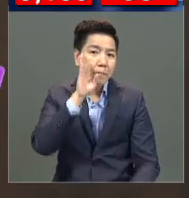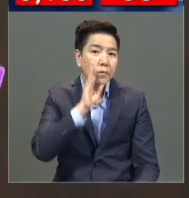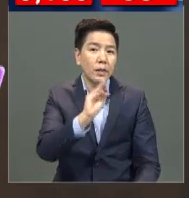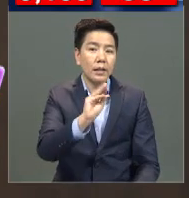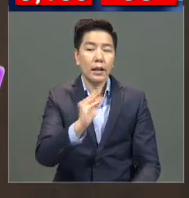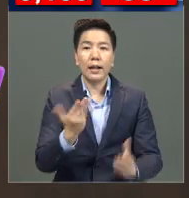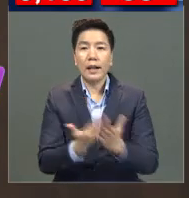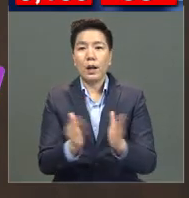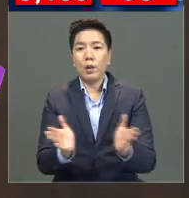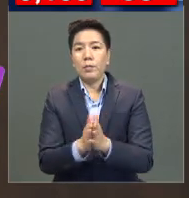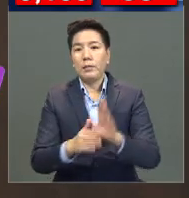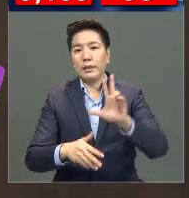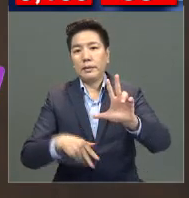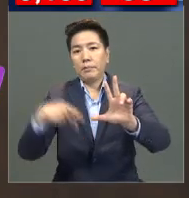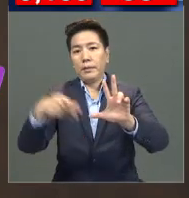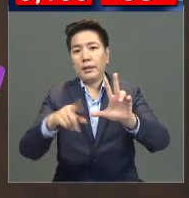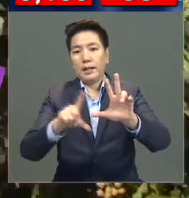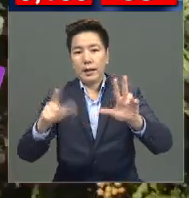สิงหาคมนี้ค่ะโดยนายอลงกรณ์พลบุตรที่ปรึกษารัฐมนตรีว่าการกระทรวงเกษตรและสหกรณ์บอกว่าโครงการเยียวยาชาวสวนลำไยวงเงินกว่า3